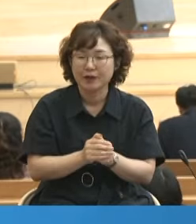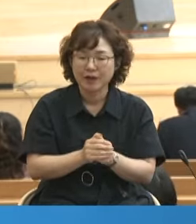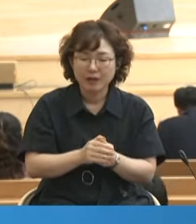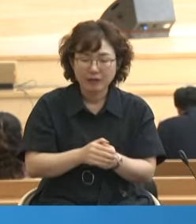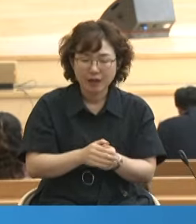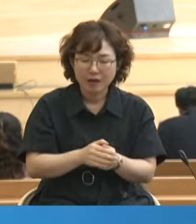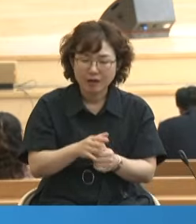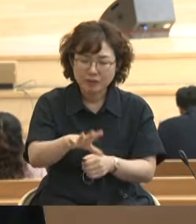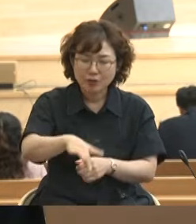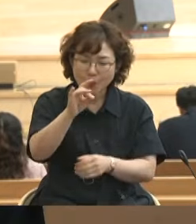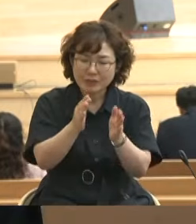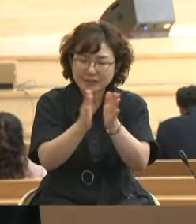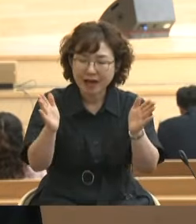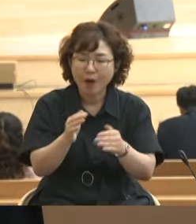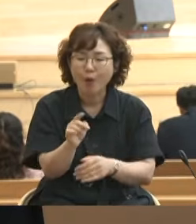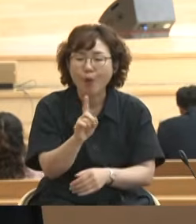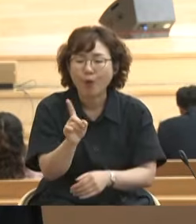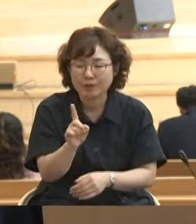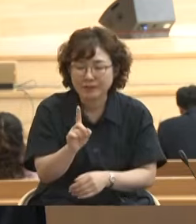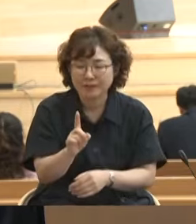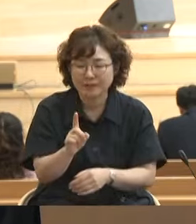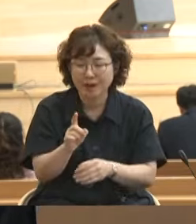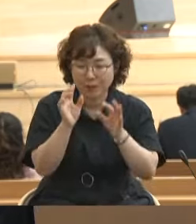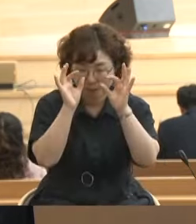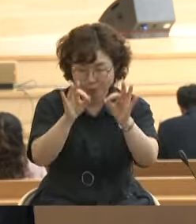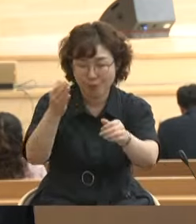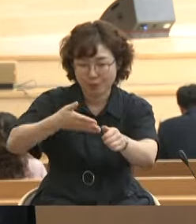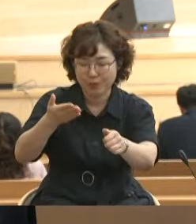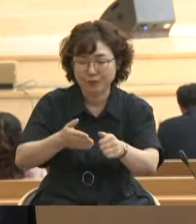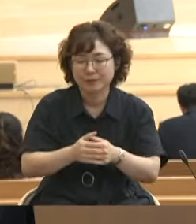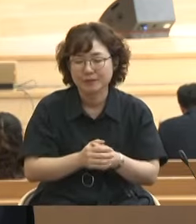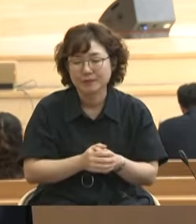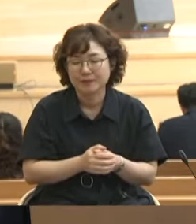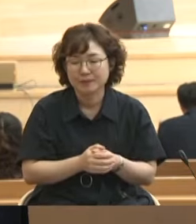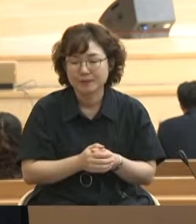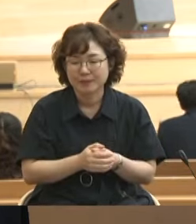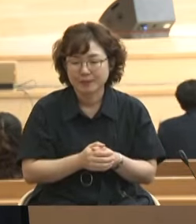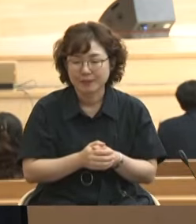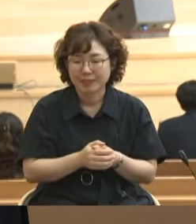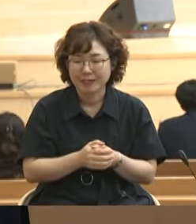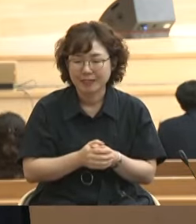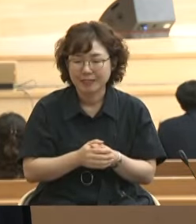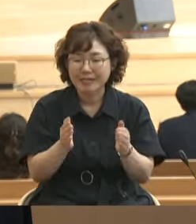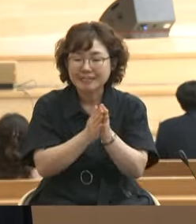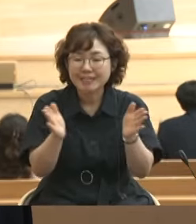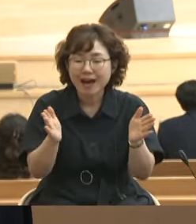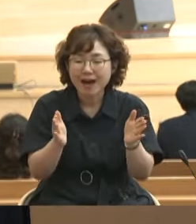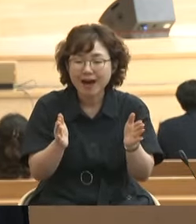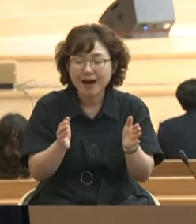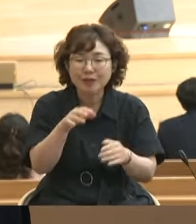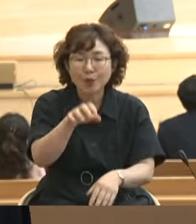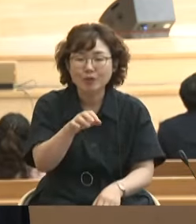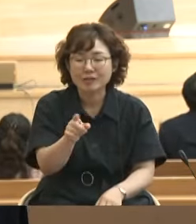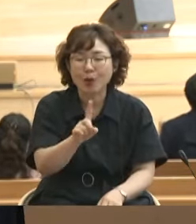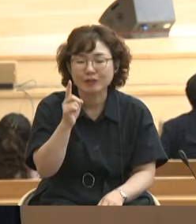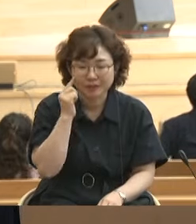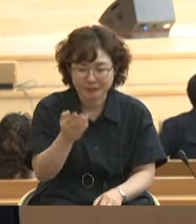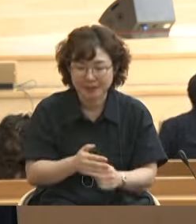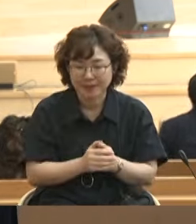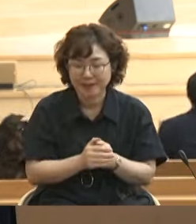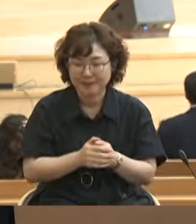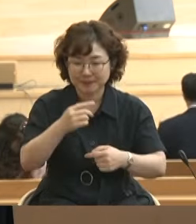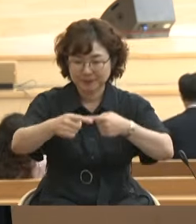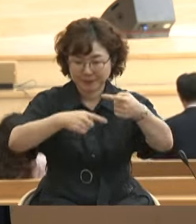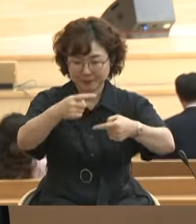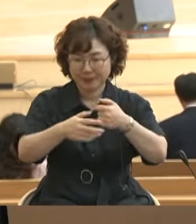어디에서부터 흘러나온다고 말하는지 1절을 읽으면 압니다. 국어를 하면 압니다. 안 읽어서 그렇지.